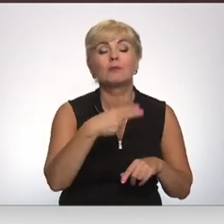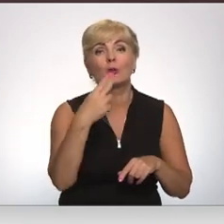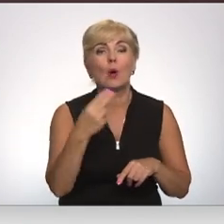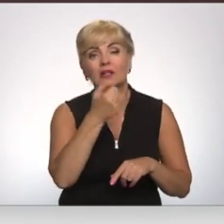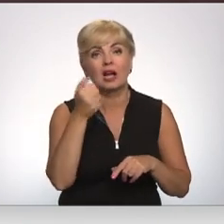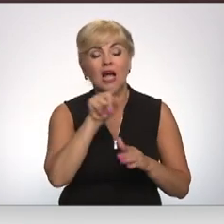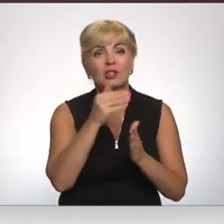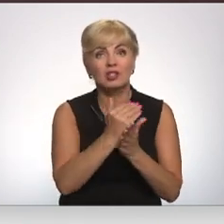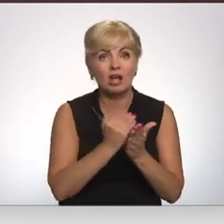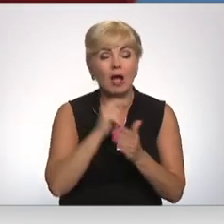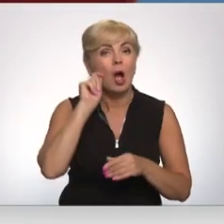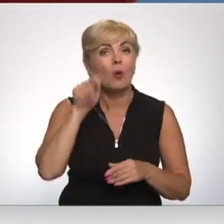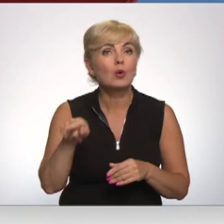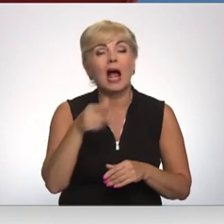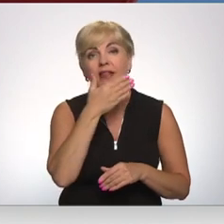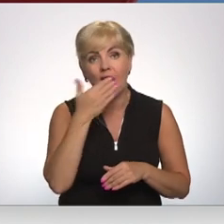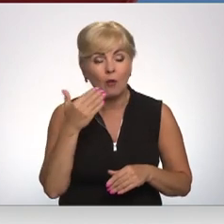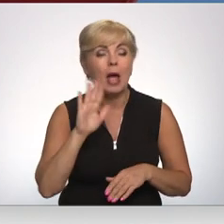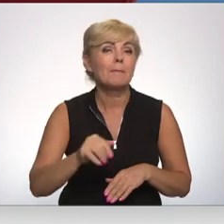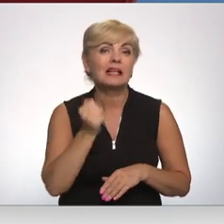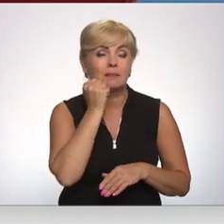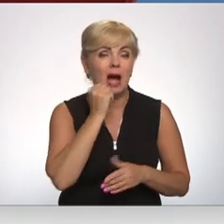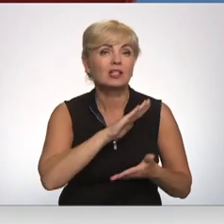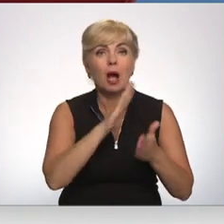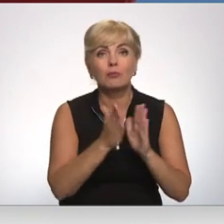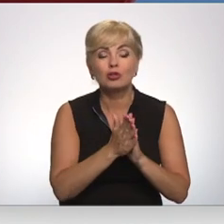darām. Ukraiņiem no tā nekas nav. Pēc Maskavas puča